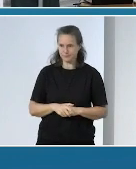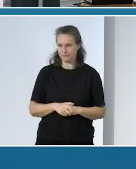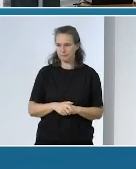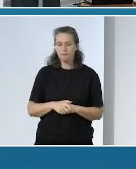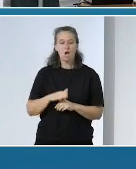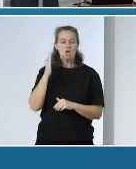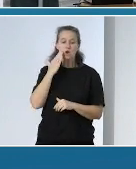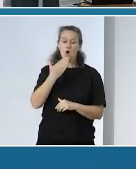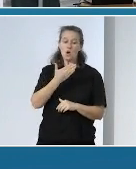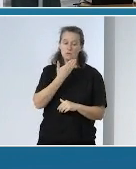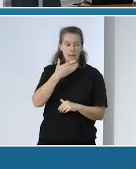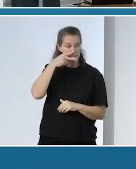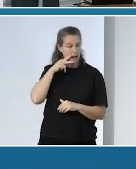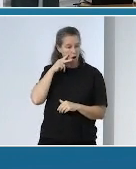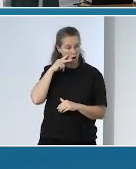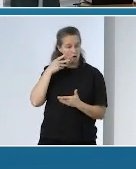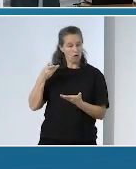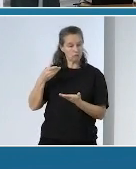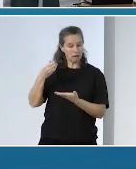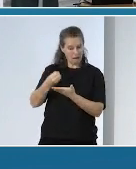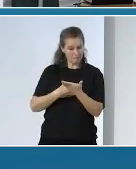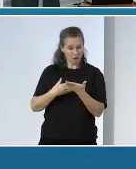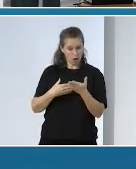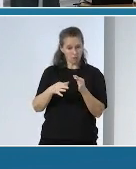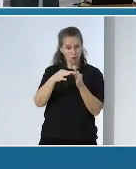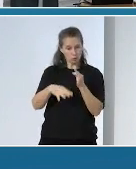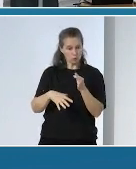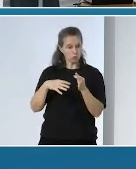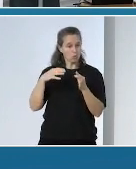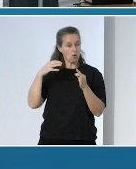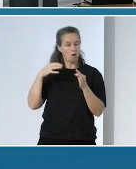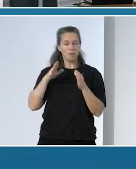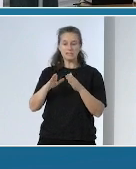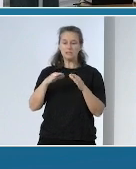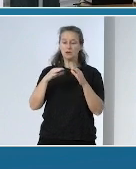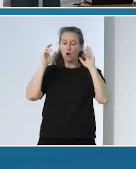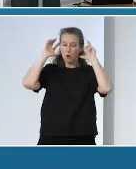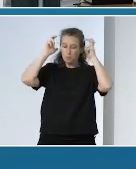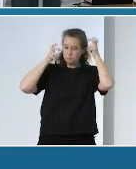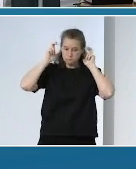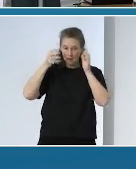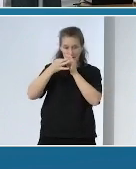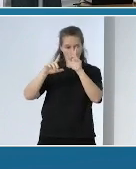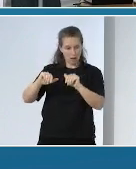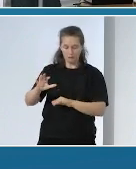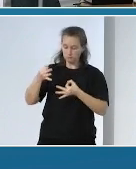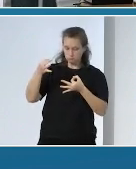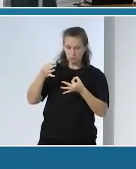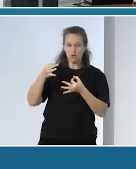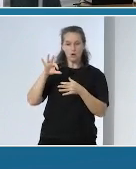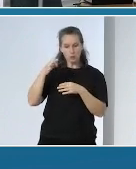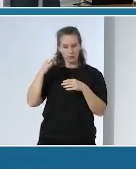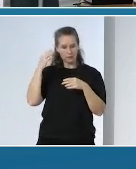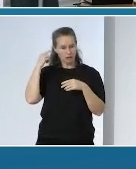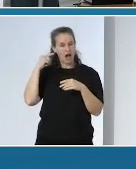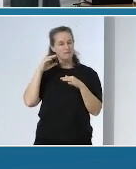En janvier, les parents m'informent des conclusions du bilan vestibulaire. Donc on est bien devant une